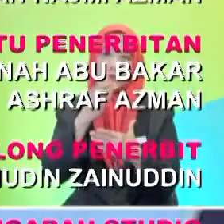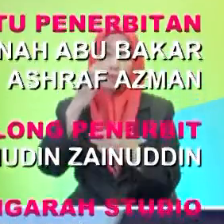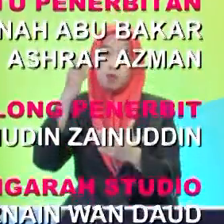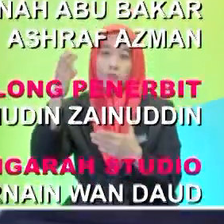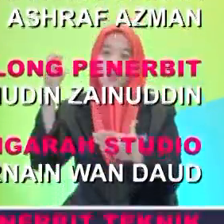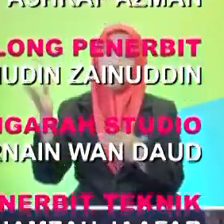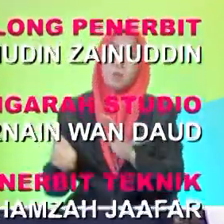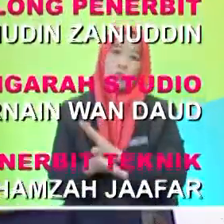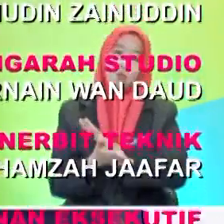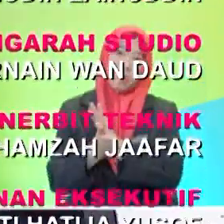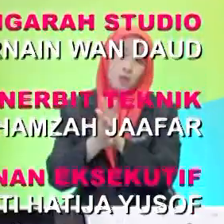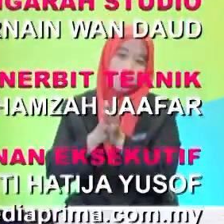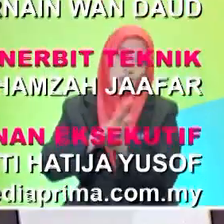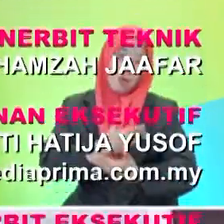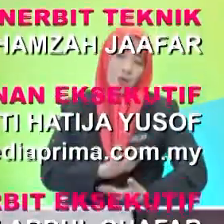jadi anak